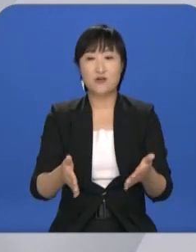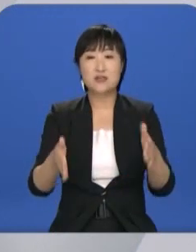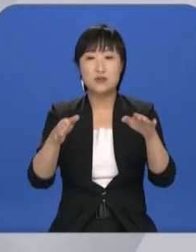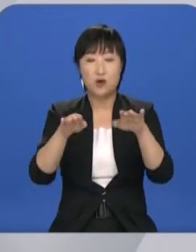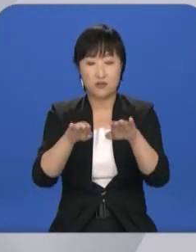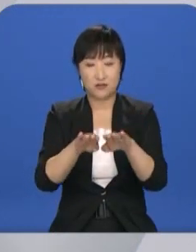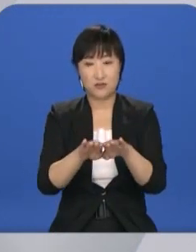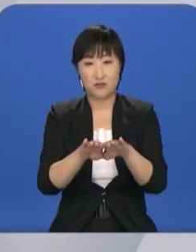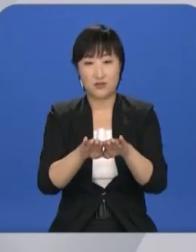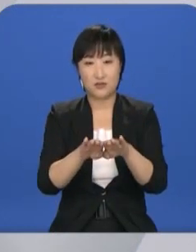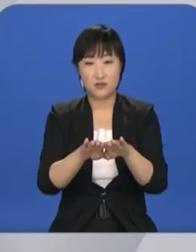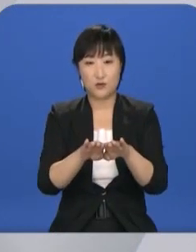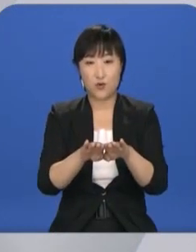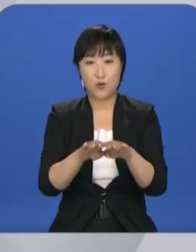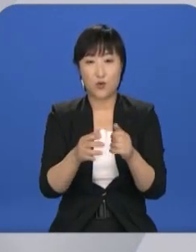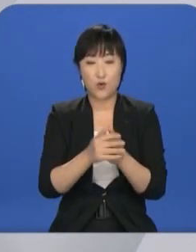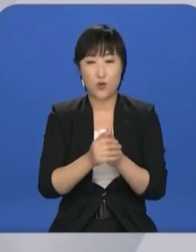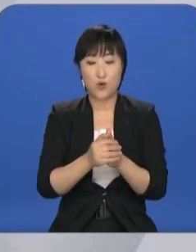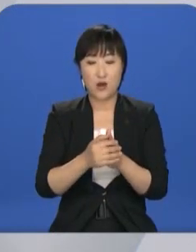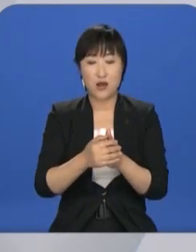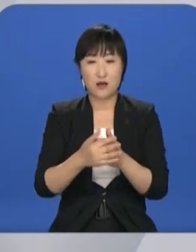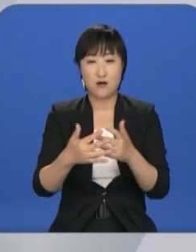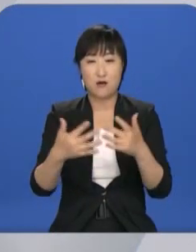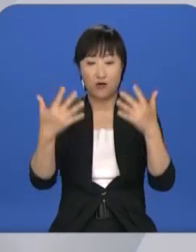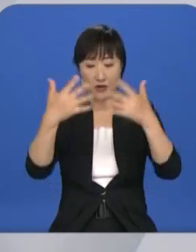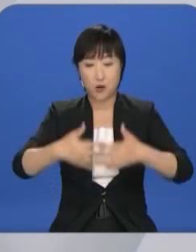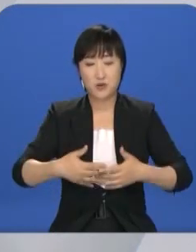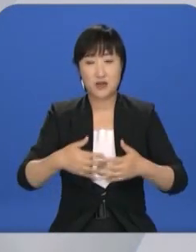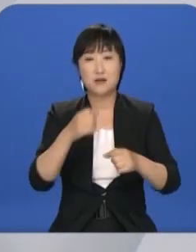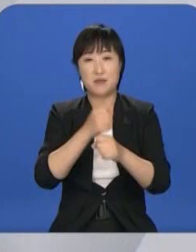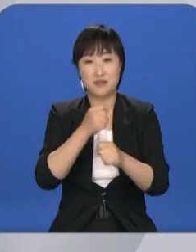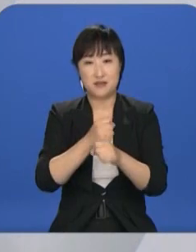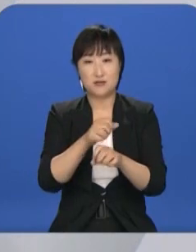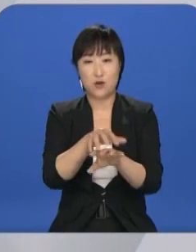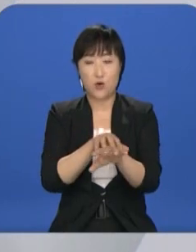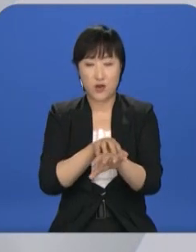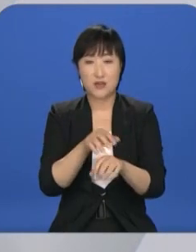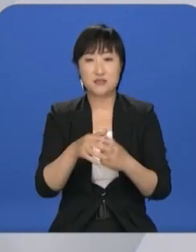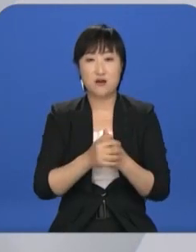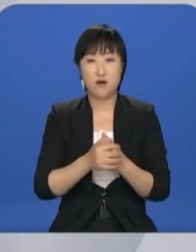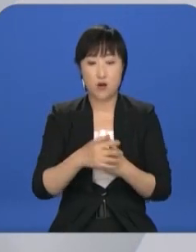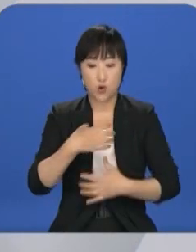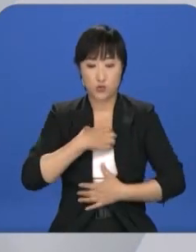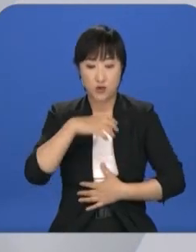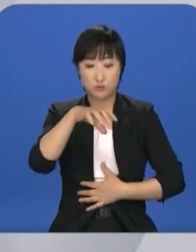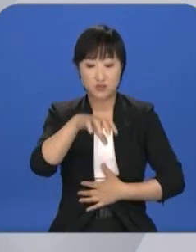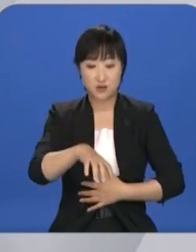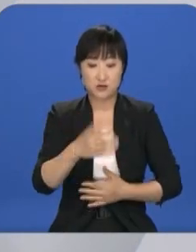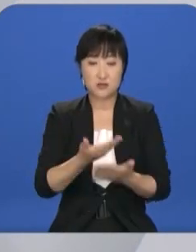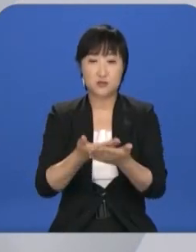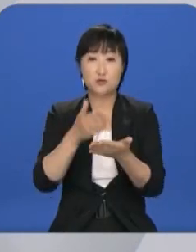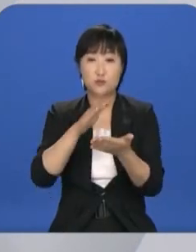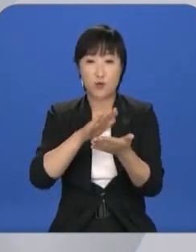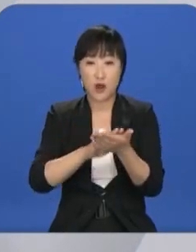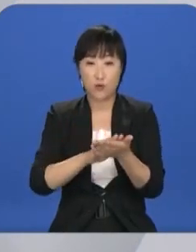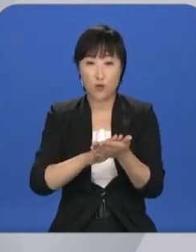기관으로 개선대책 협의회를 구성하겠습니다. 그래서 위험지역 시설을